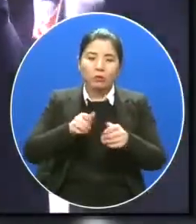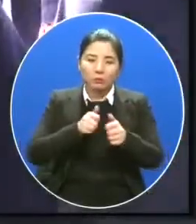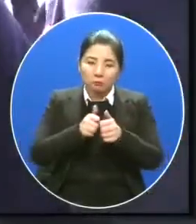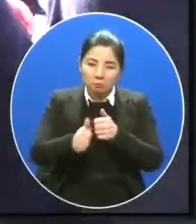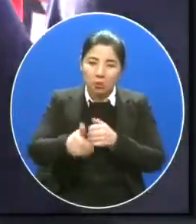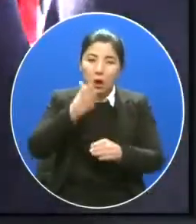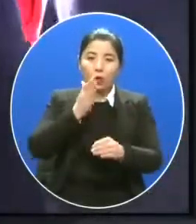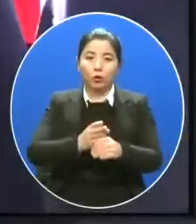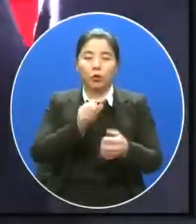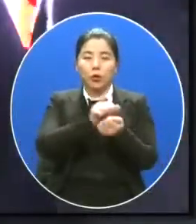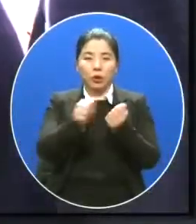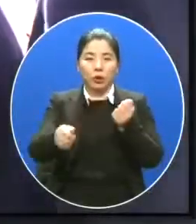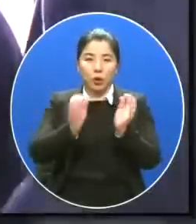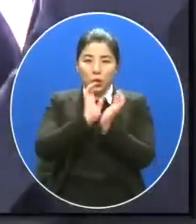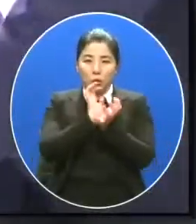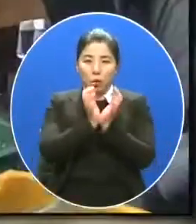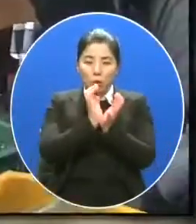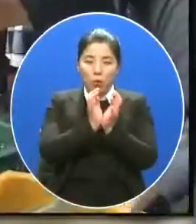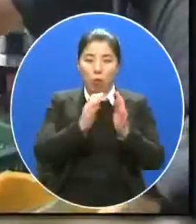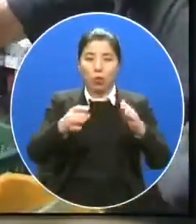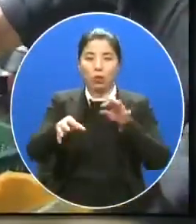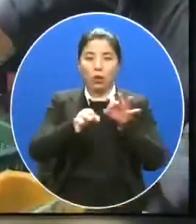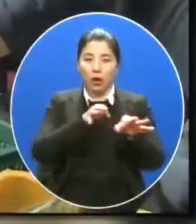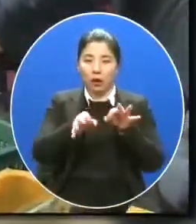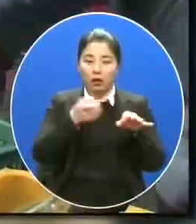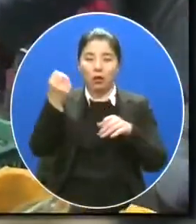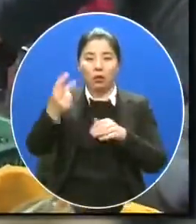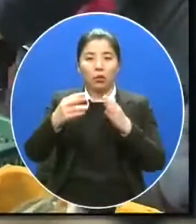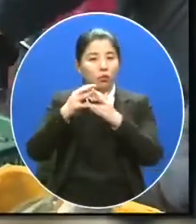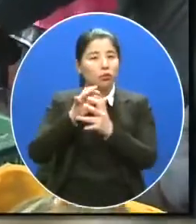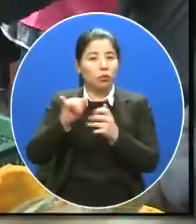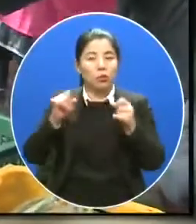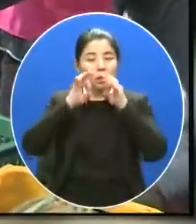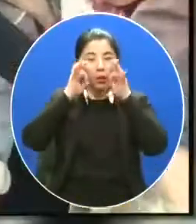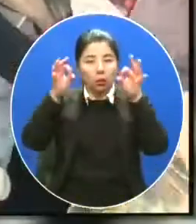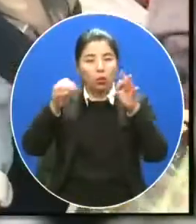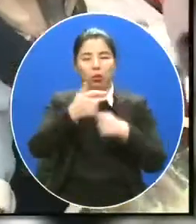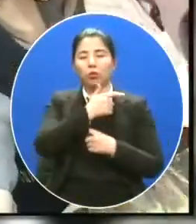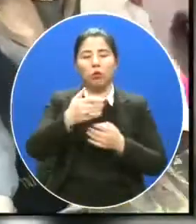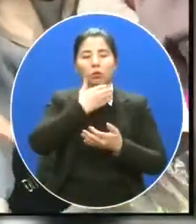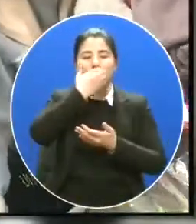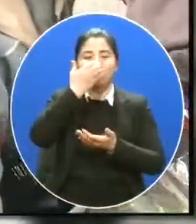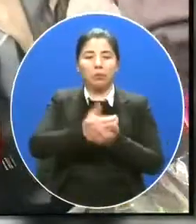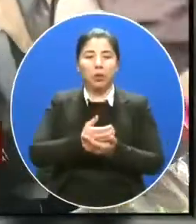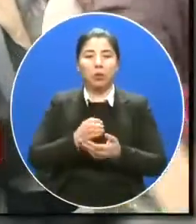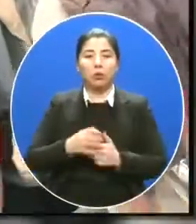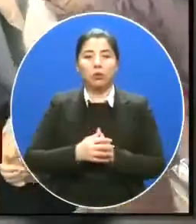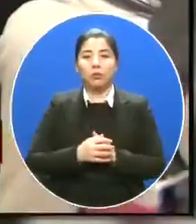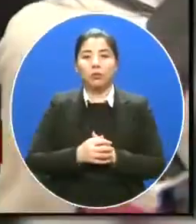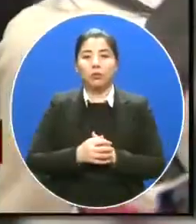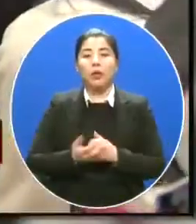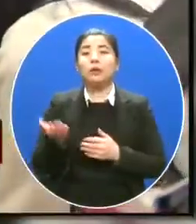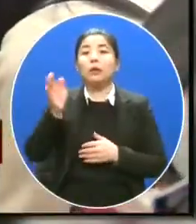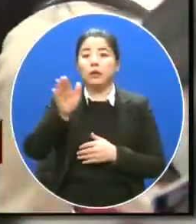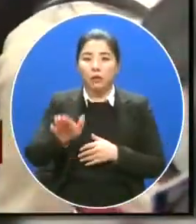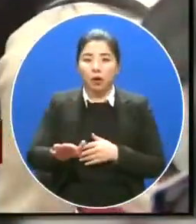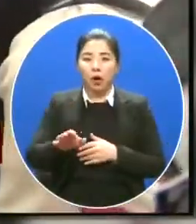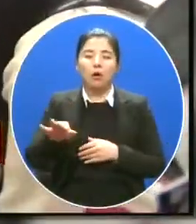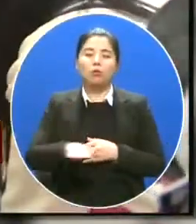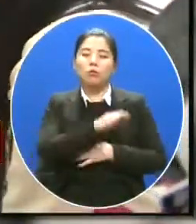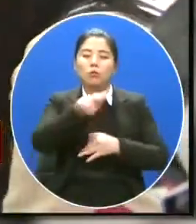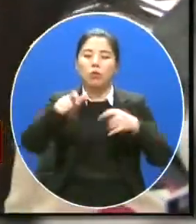있는 진천 화훼농가 농민과 군민들의 노력이 매우 감동적이었습니다.